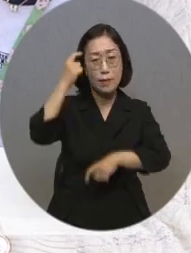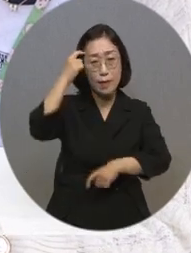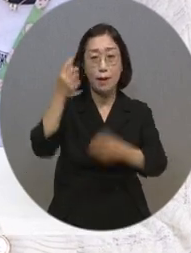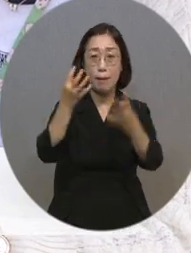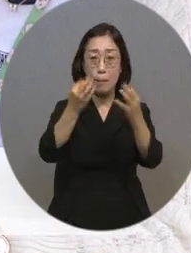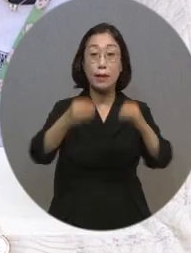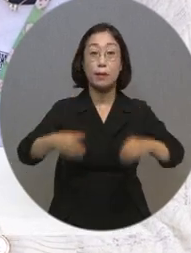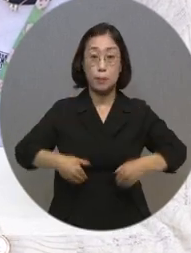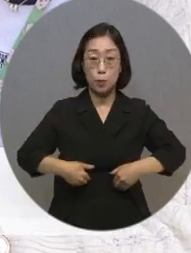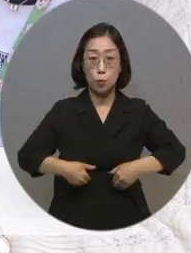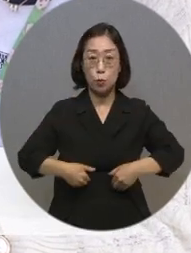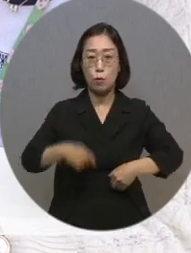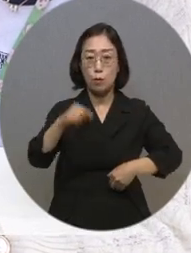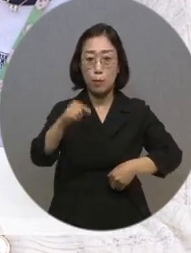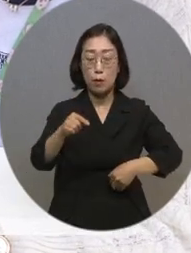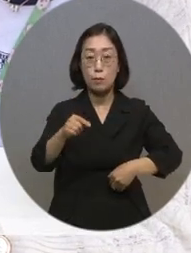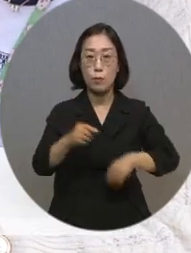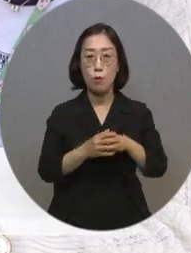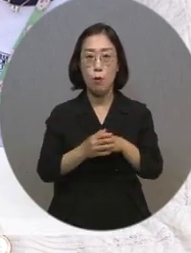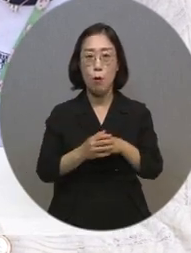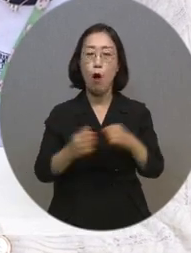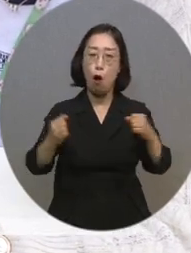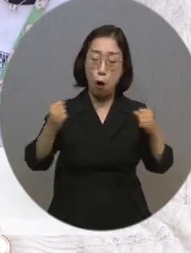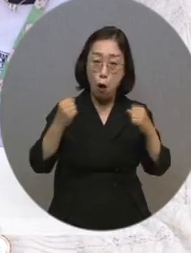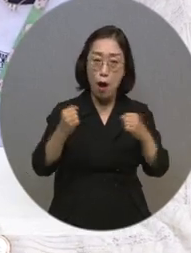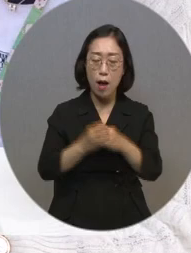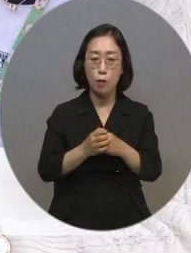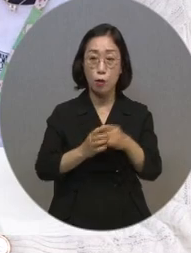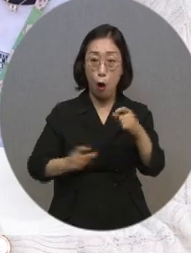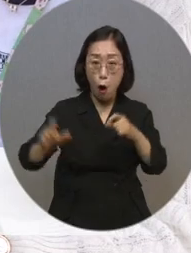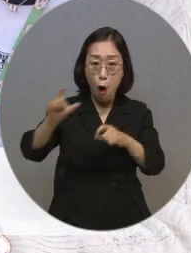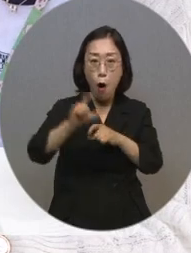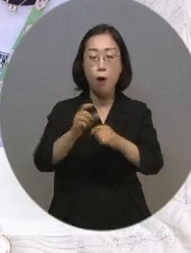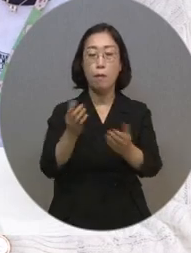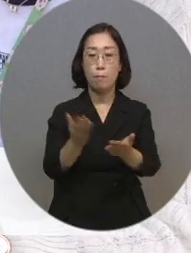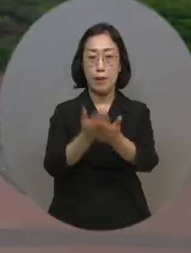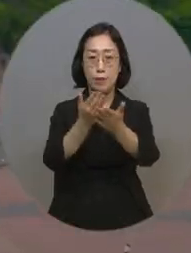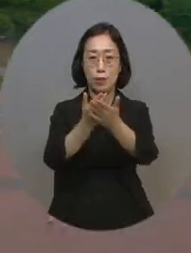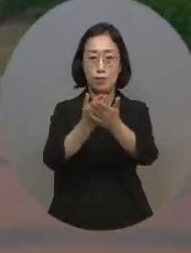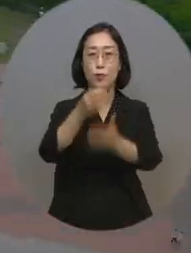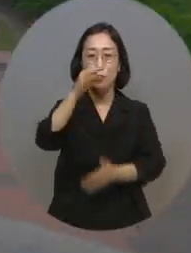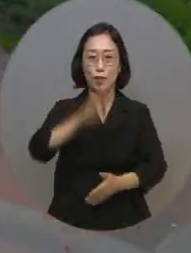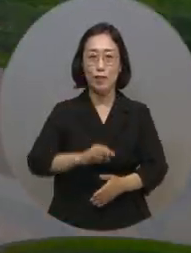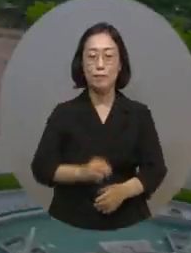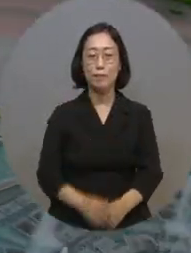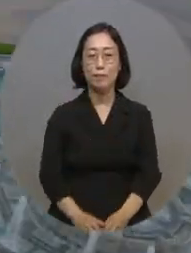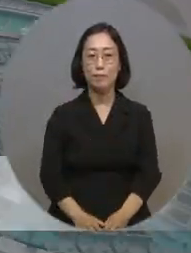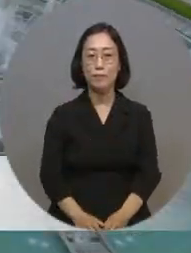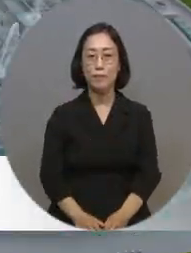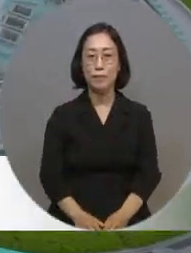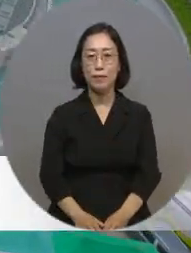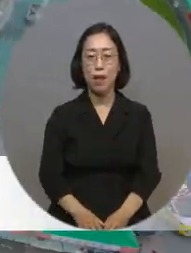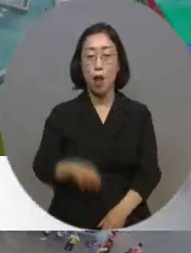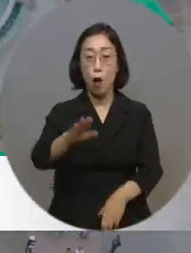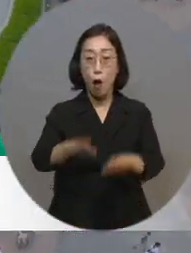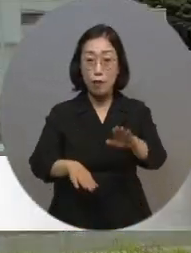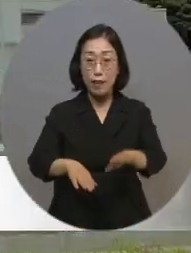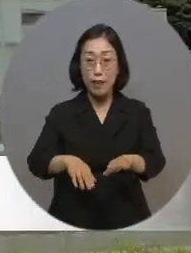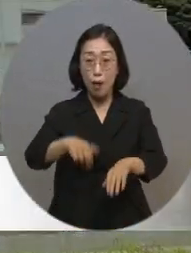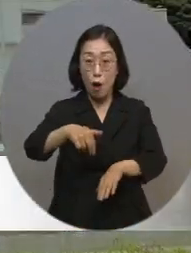같아서 그것만으로도 저희가 건강으로 한 걸음 더 나아가는 그런. 걷기